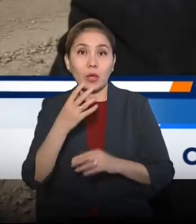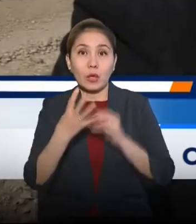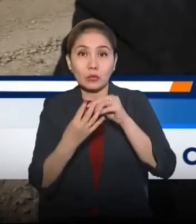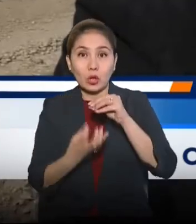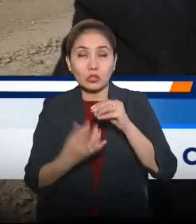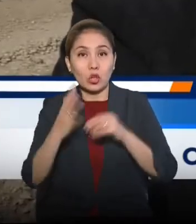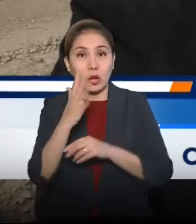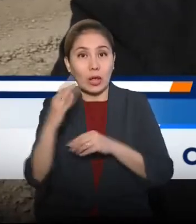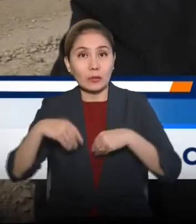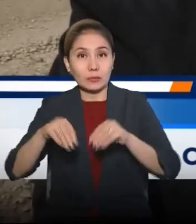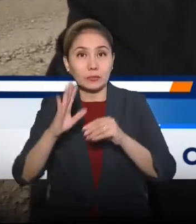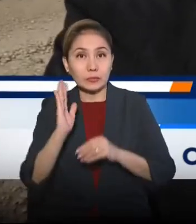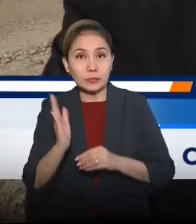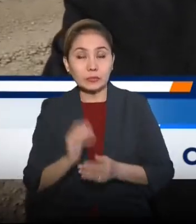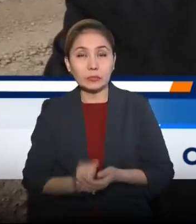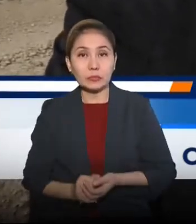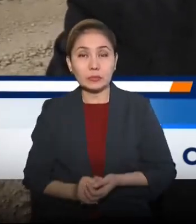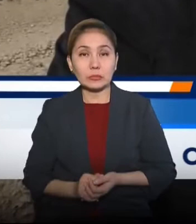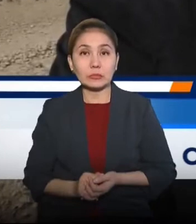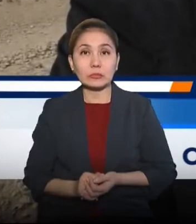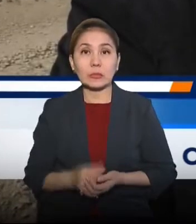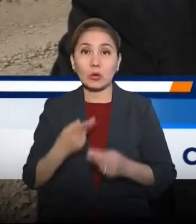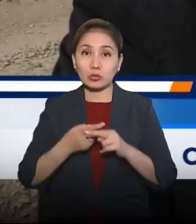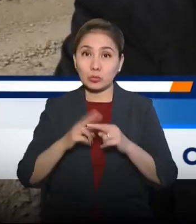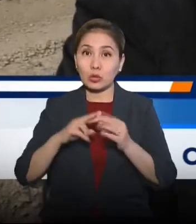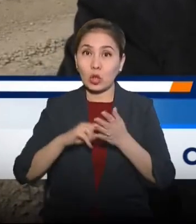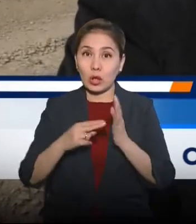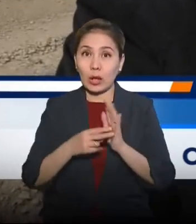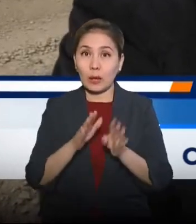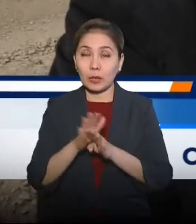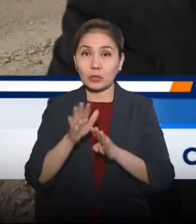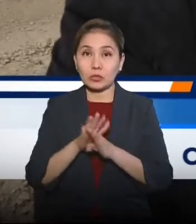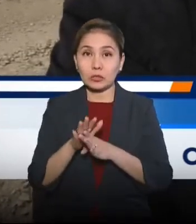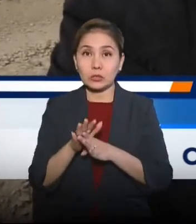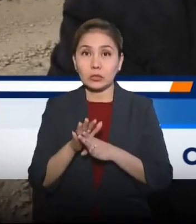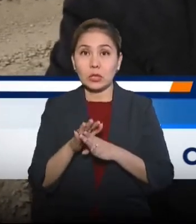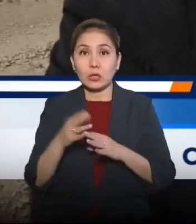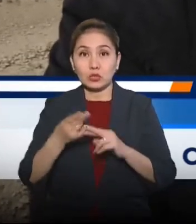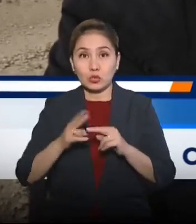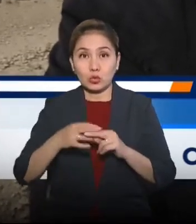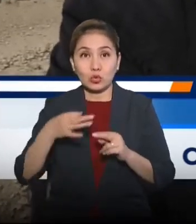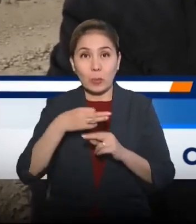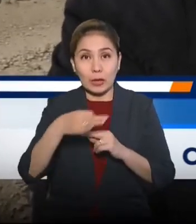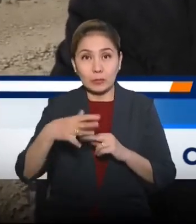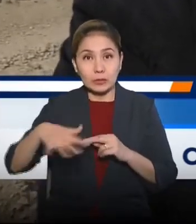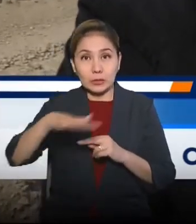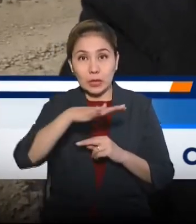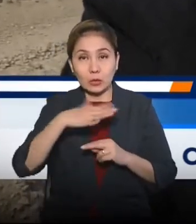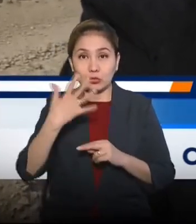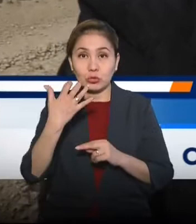etish belgilangan. Ushbu loyiha amalga oshirilishi natijasida mana shu tumanimizdagi 350